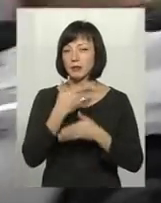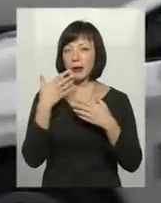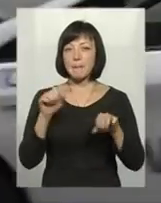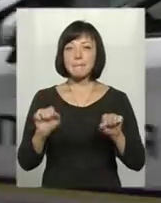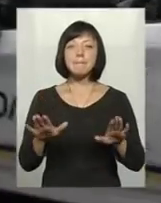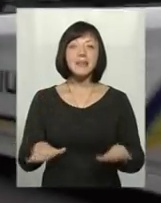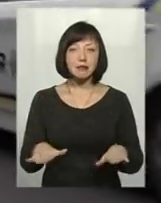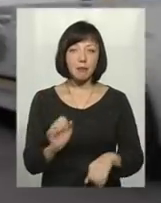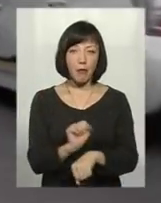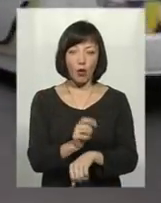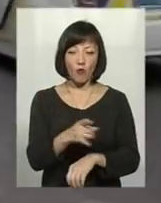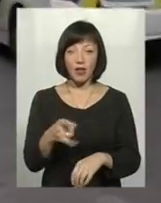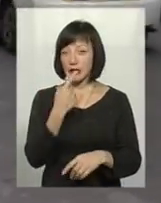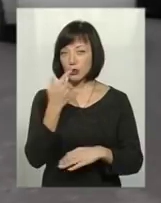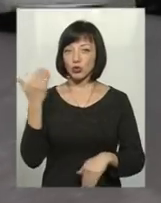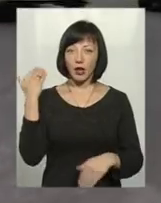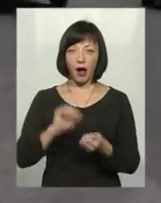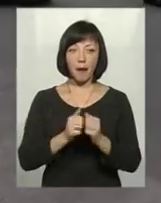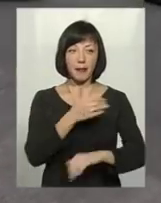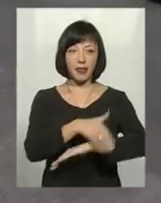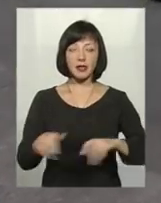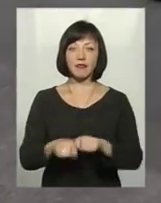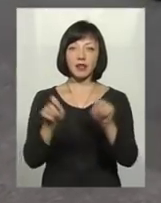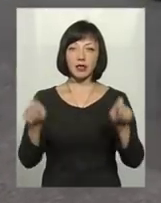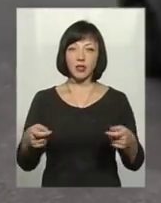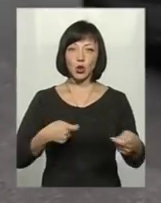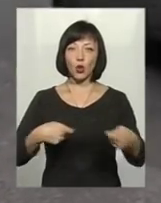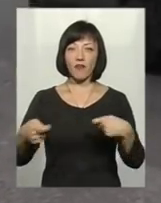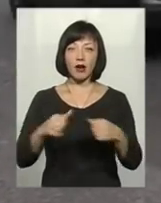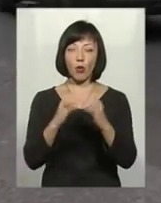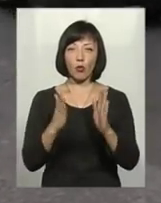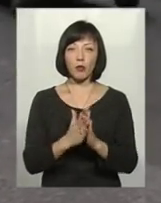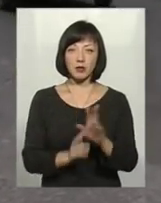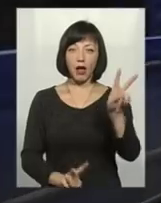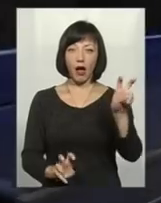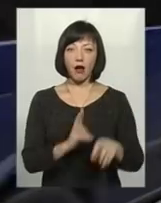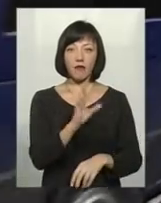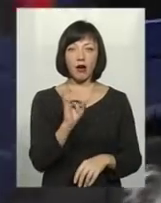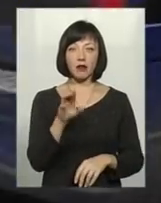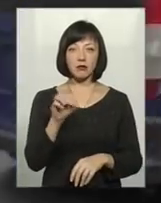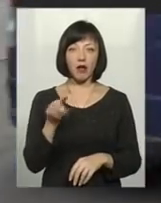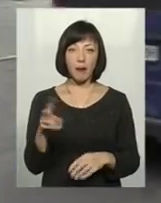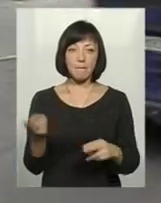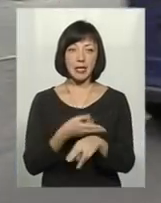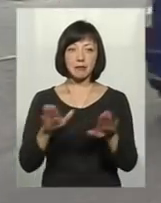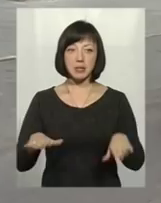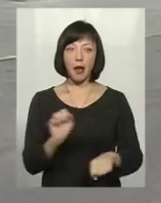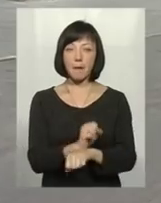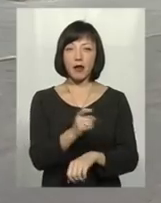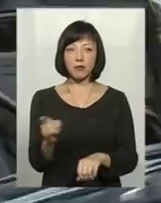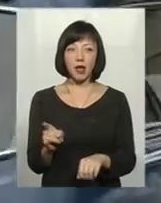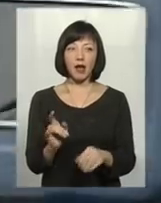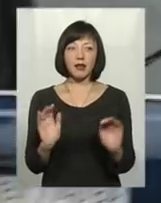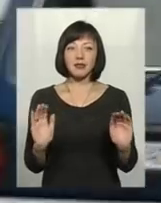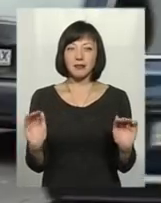для паркування. Наприклад, нещодавно на Кам'янецькій відкрився новий торговельний комплекс «Квартал», але без місць для паркування. Через це малолюдна та